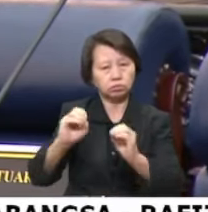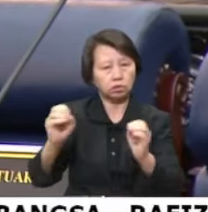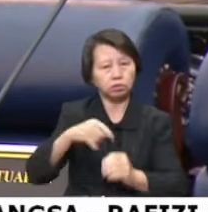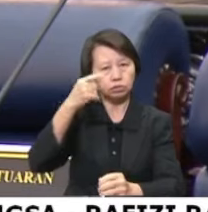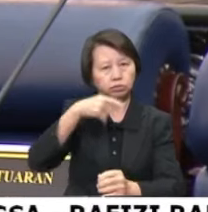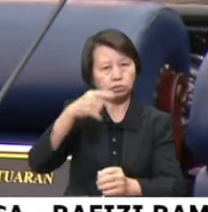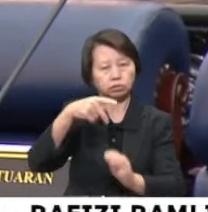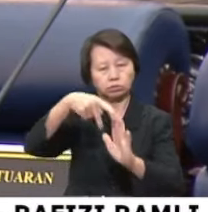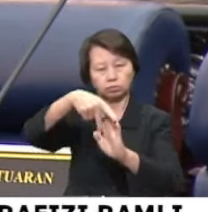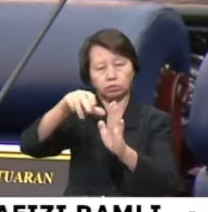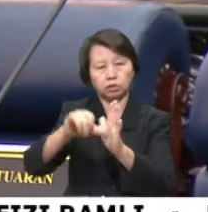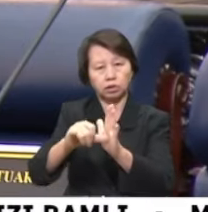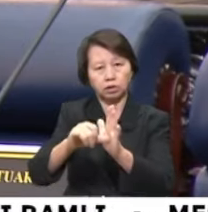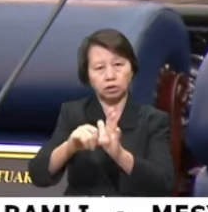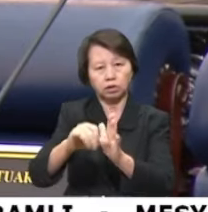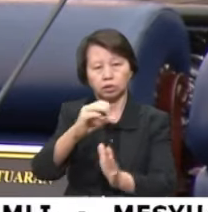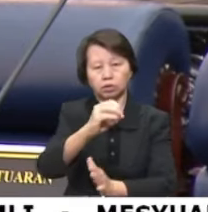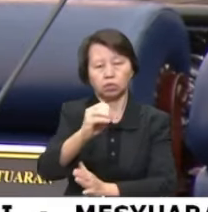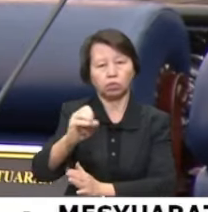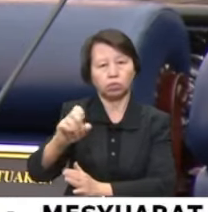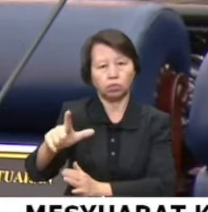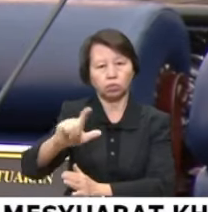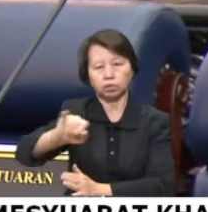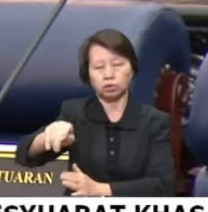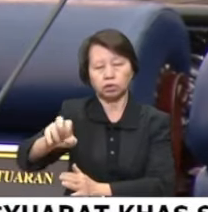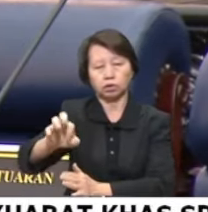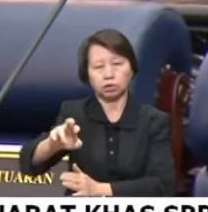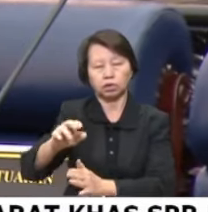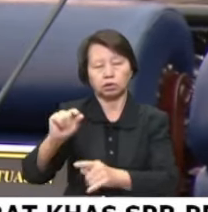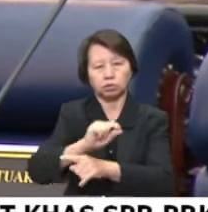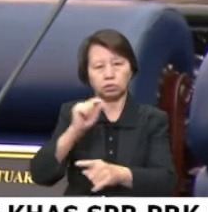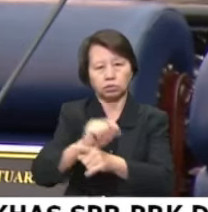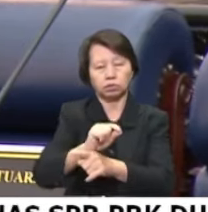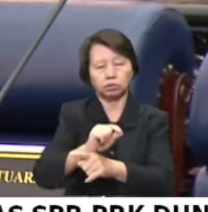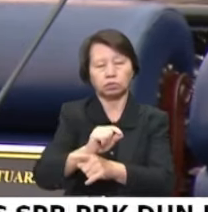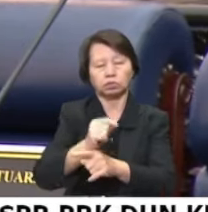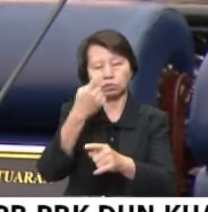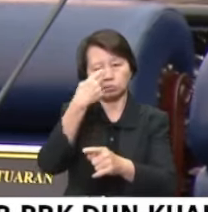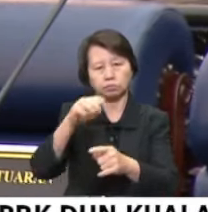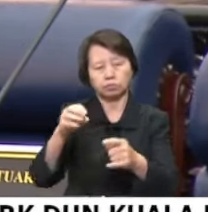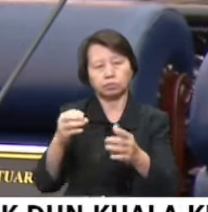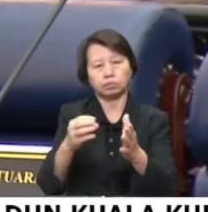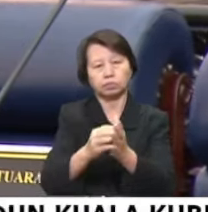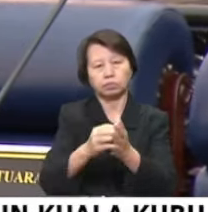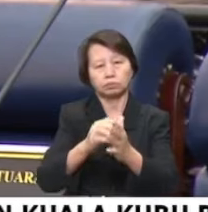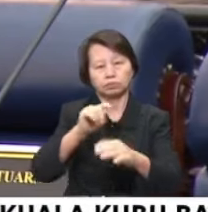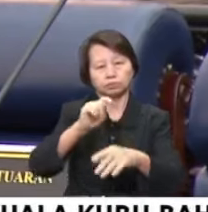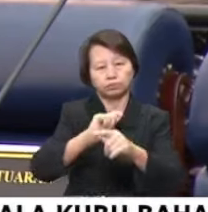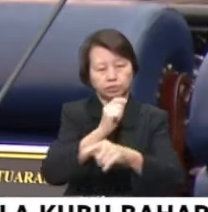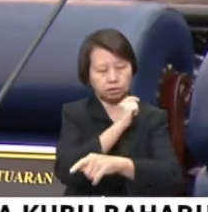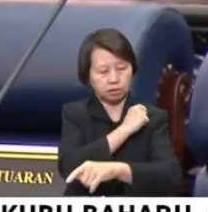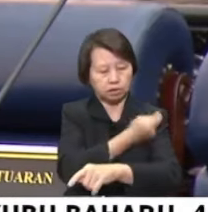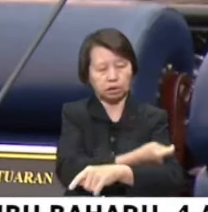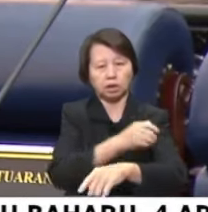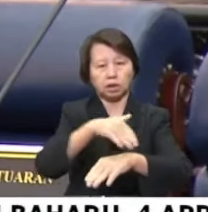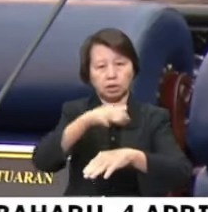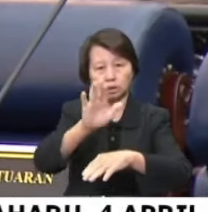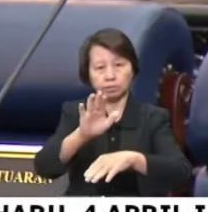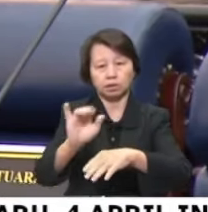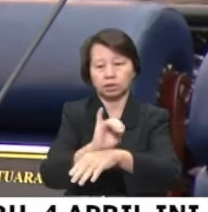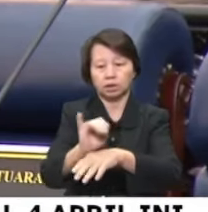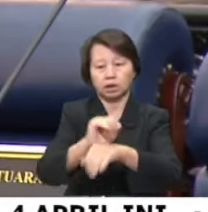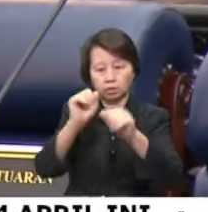dengan polisi co-generation yang menggunakan combined heat and power cycle di mana tenaga berlebihan daripada industri